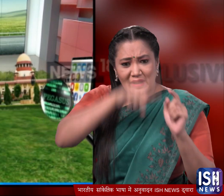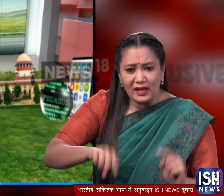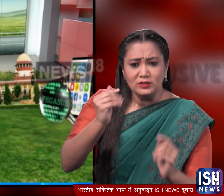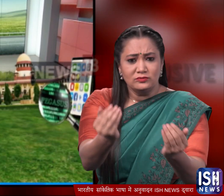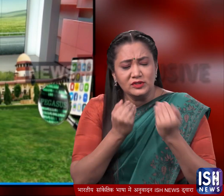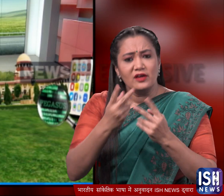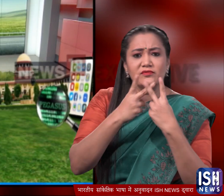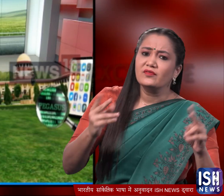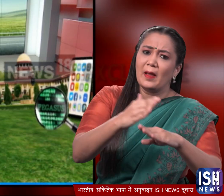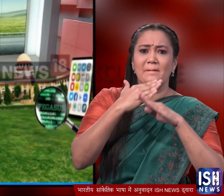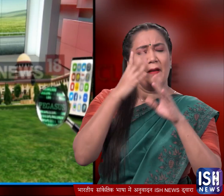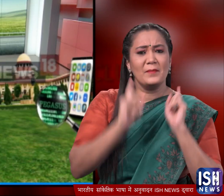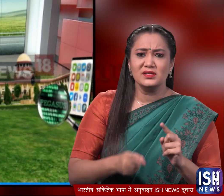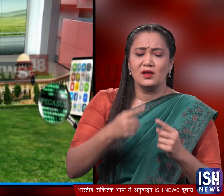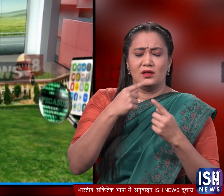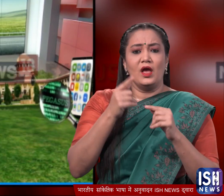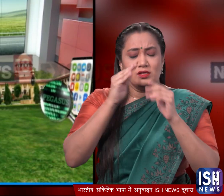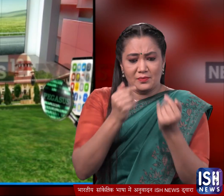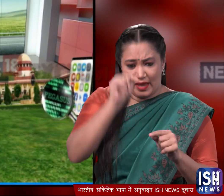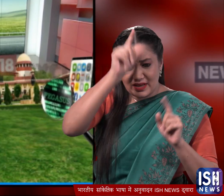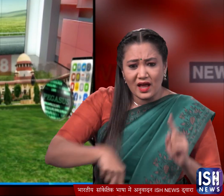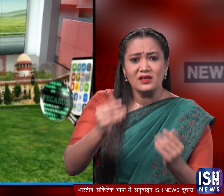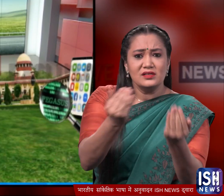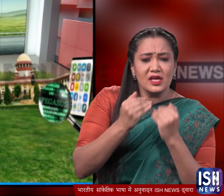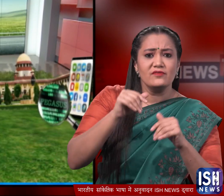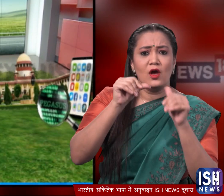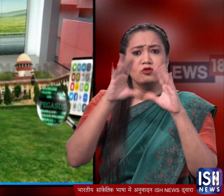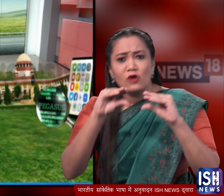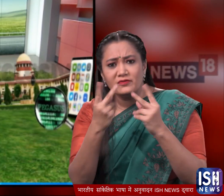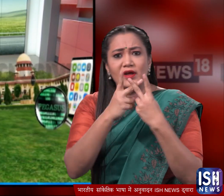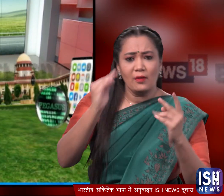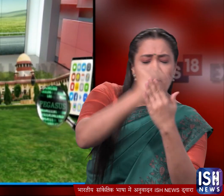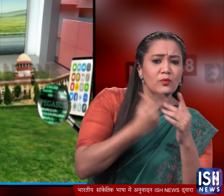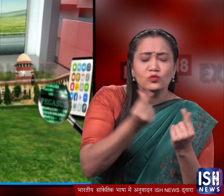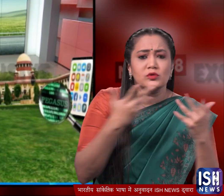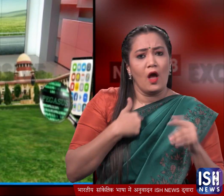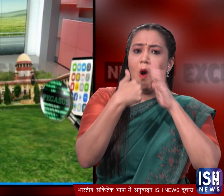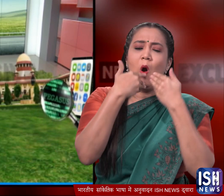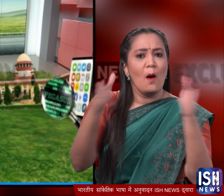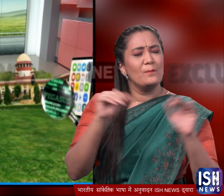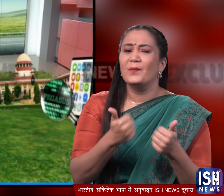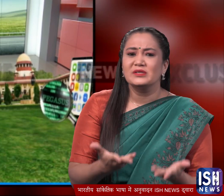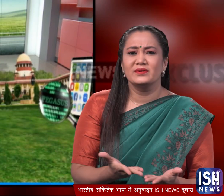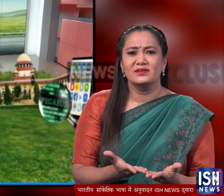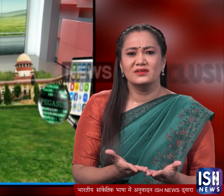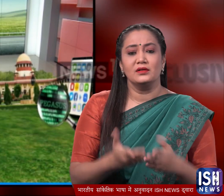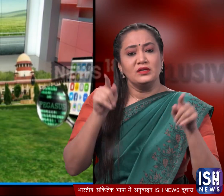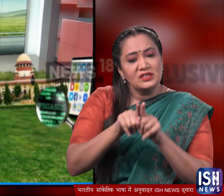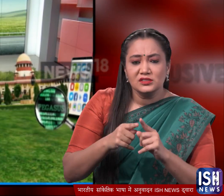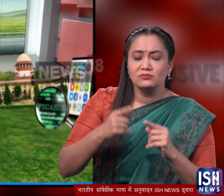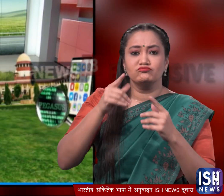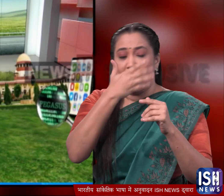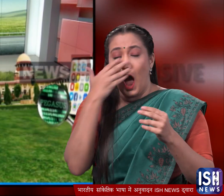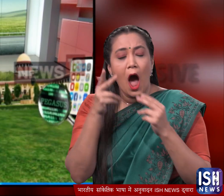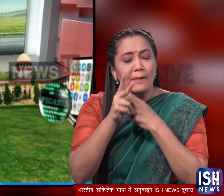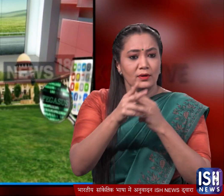लिए ही काम करती है और वो ये नहीं बता सकते कि देश की सुरक्षा के लिए कौन से सॉफ्टवेयर का इस्तेमाल हुआ। उन्होंने ये भी कहा कि ऐसा जवाब देने से